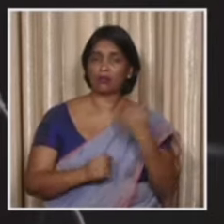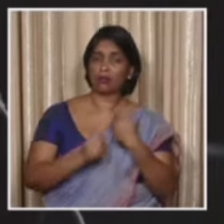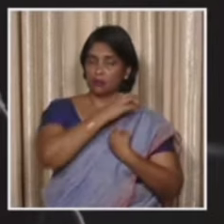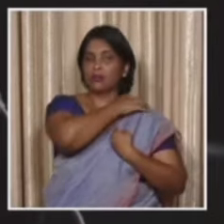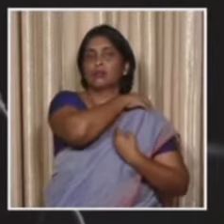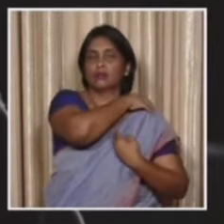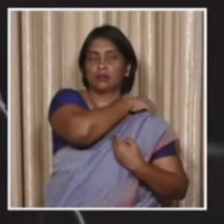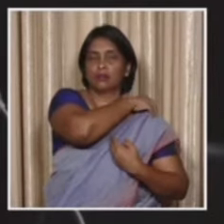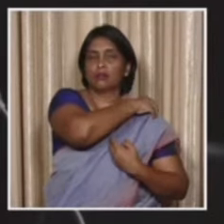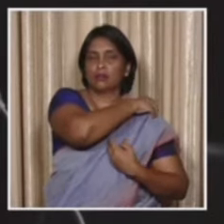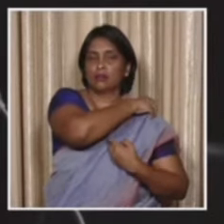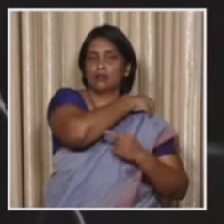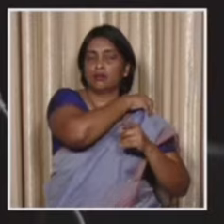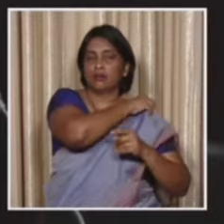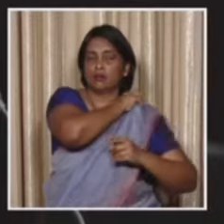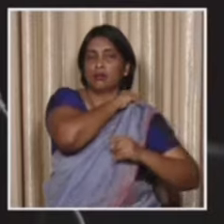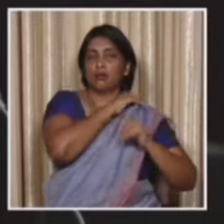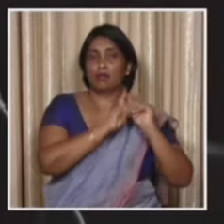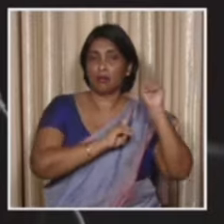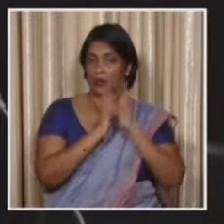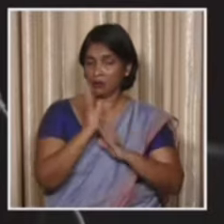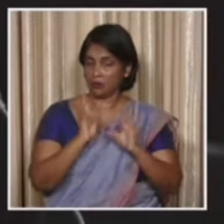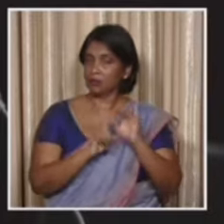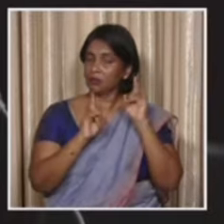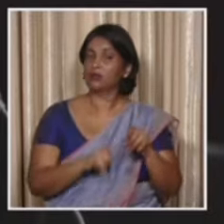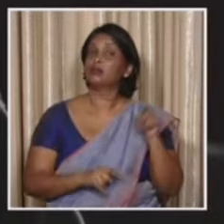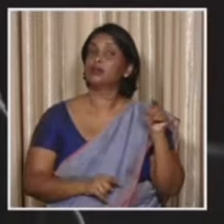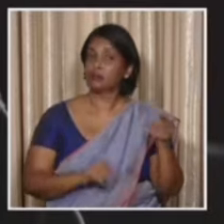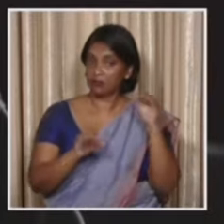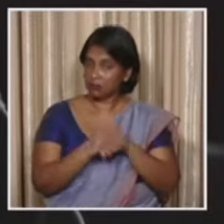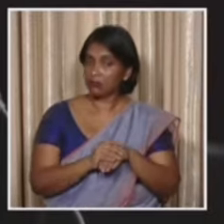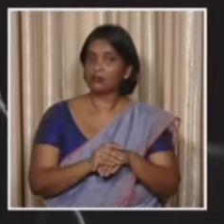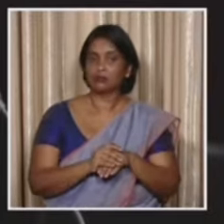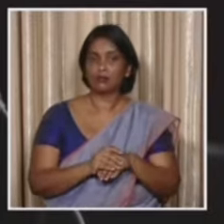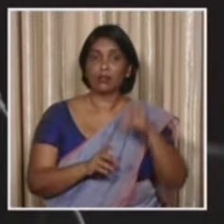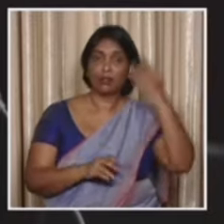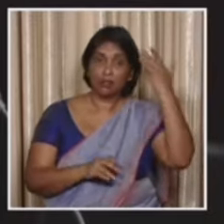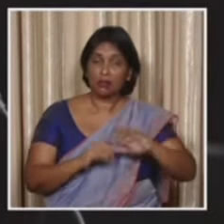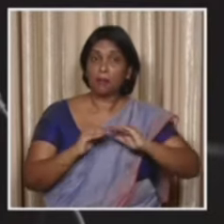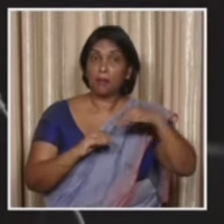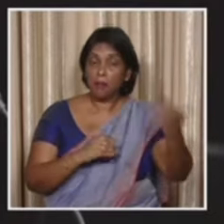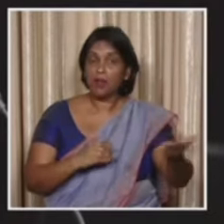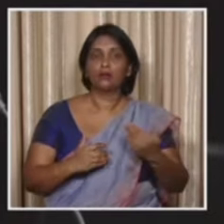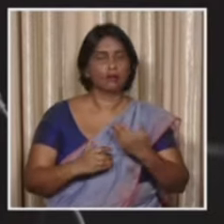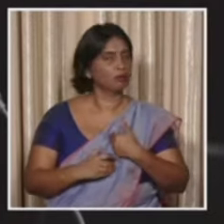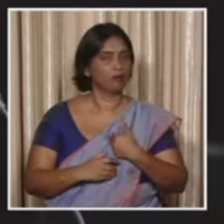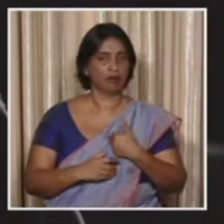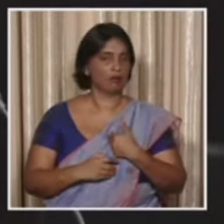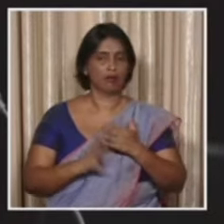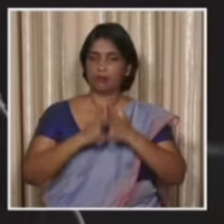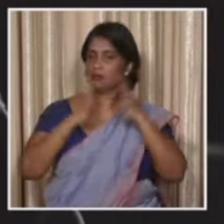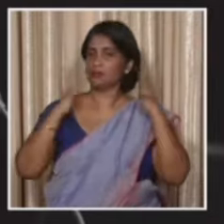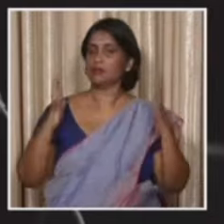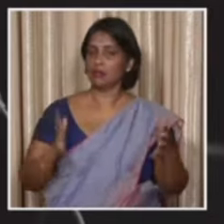லக்குனு பார்லிமெண்ட் மந்திரியே கட்டியட்ட எத்துமா ஹிட்டியாய் கேனக எத்துமாக அபாவம் பசி தமாய் இட வடா